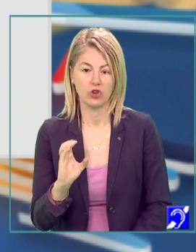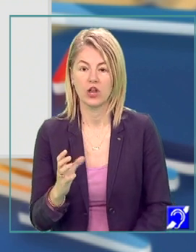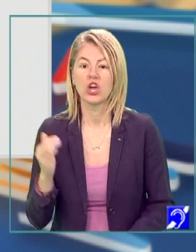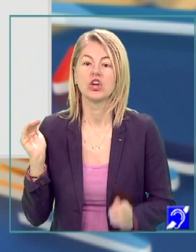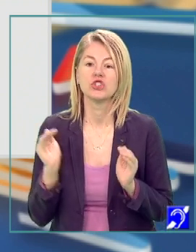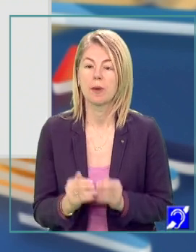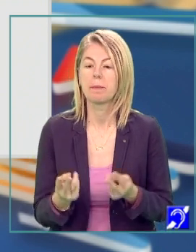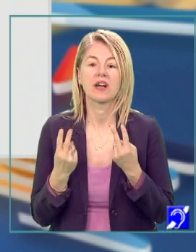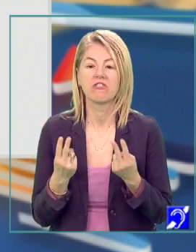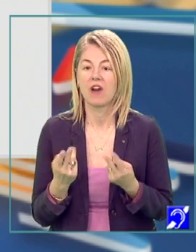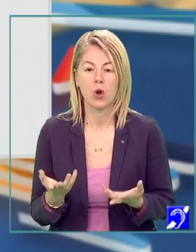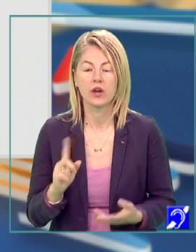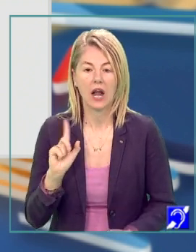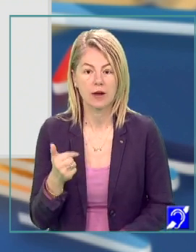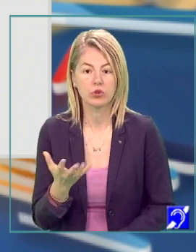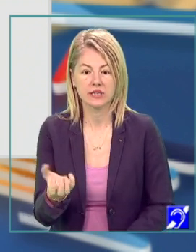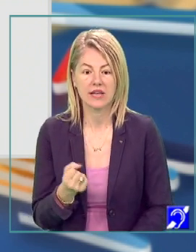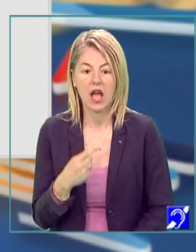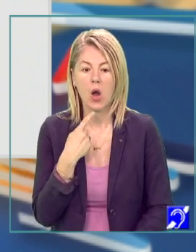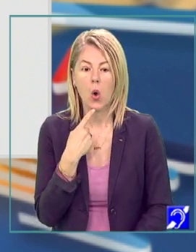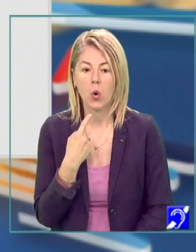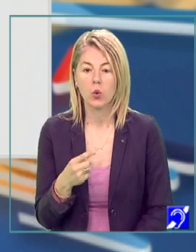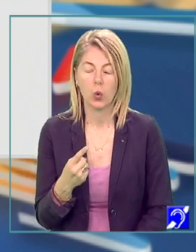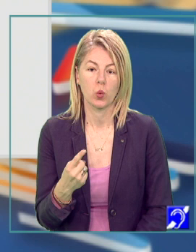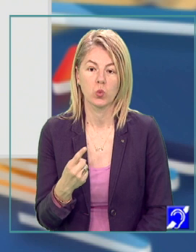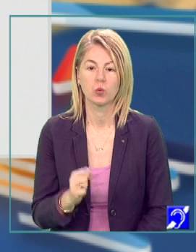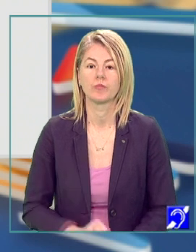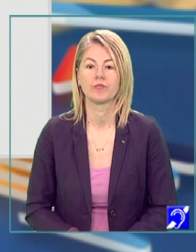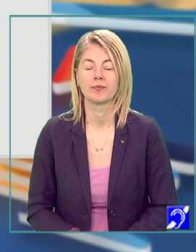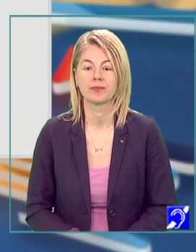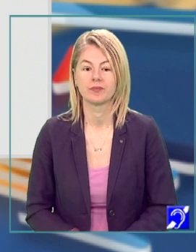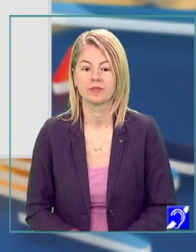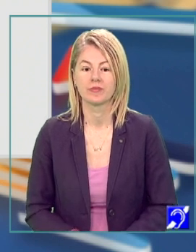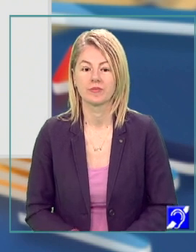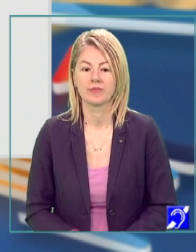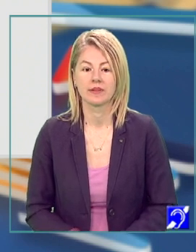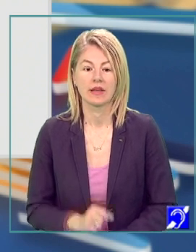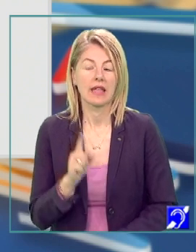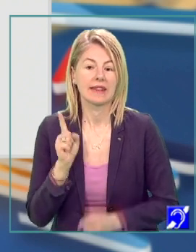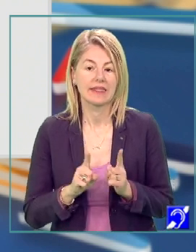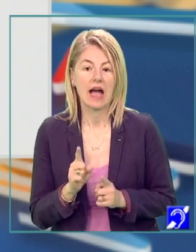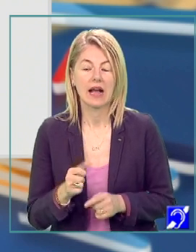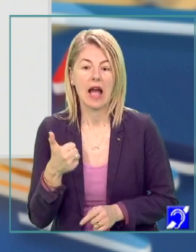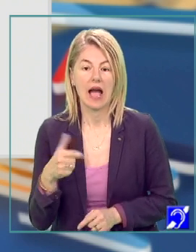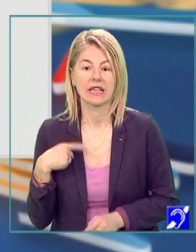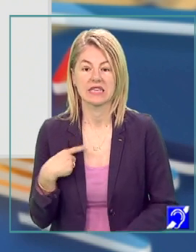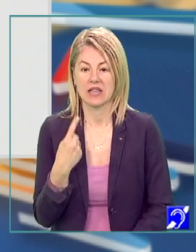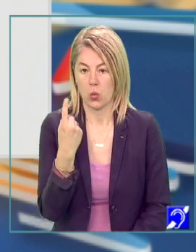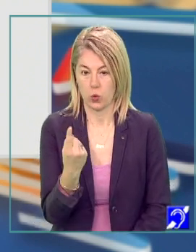mai mică valoare pe care poate să o ia este 1. În cazul în care A este